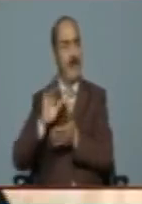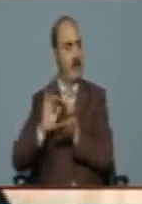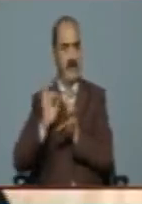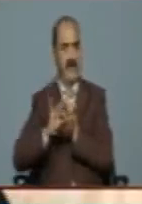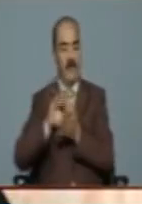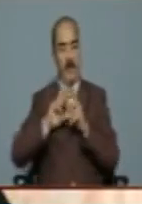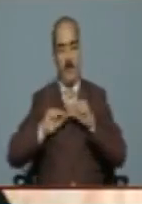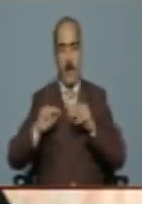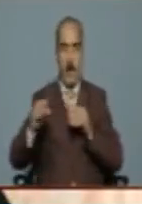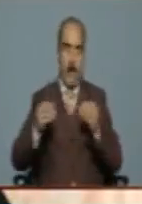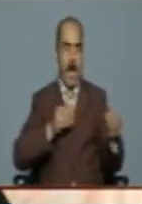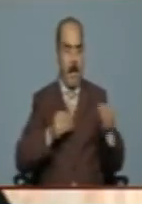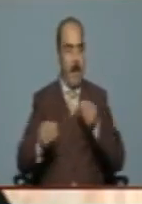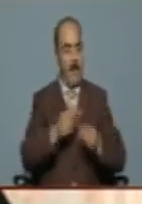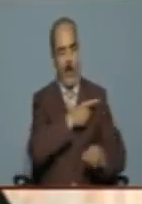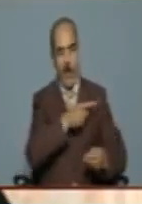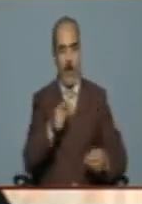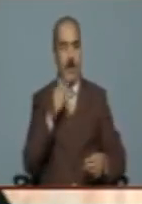والمسموعة.